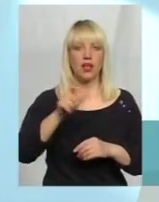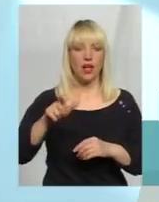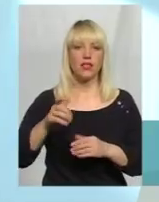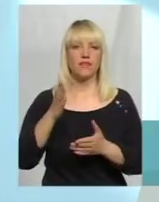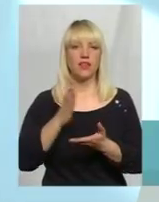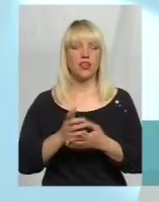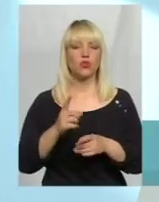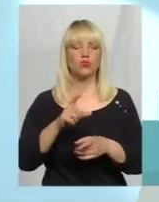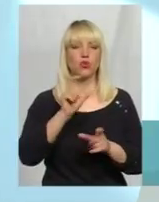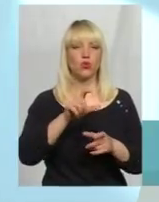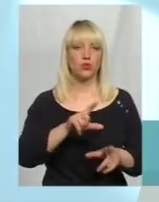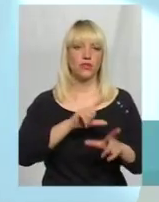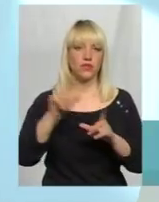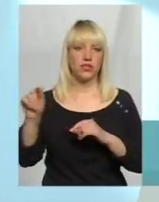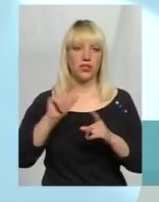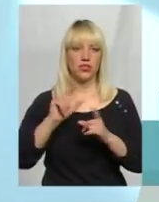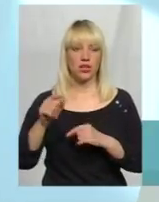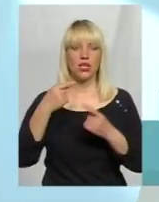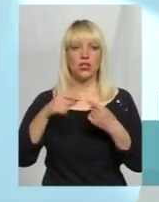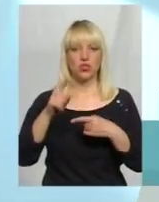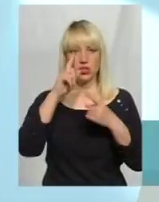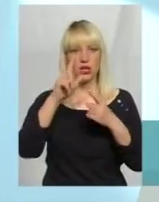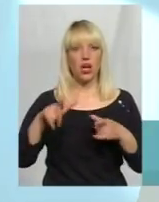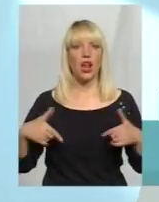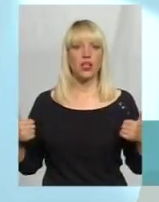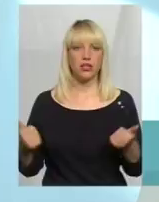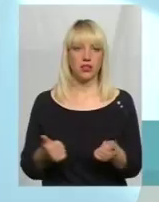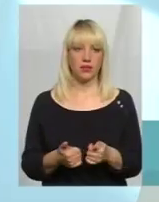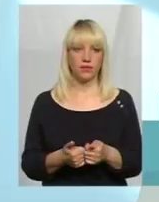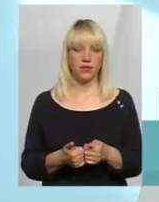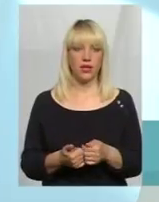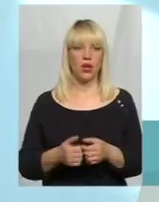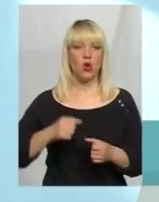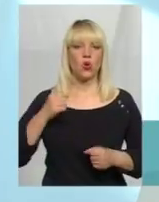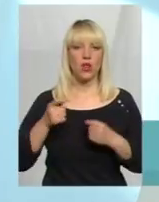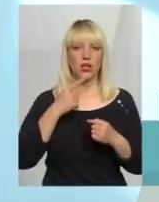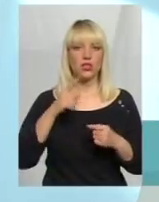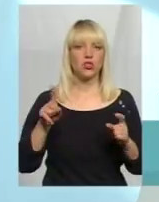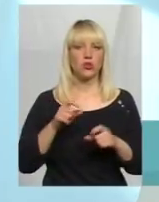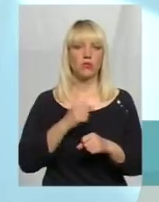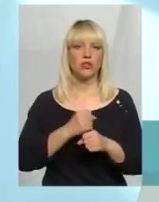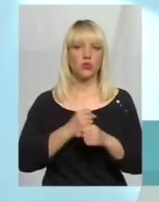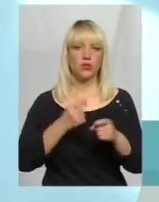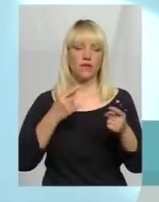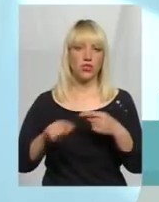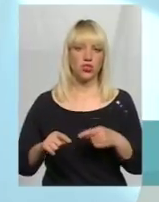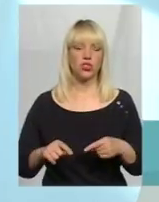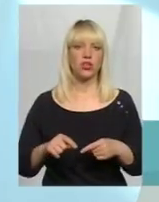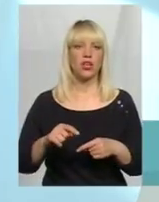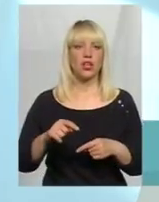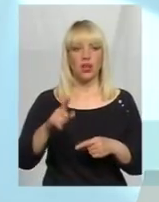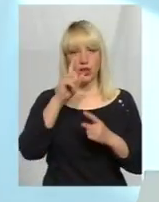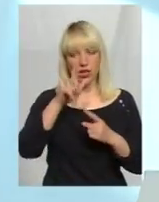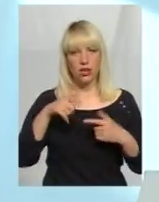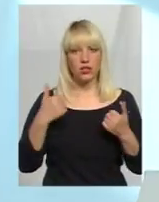люди від'їжджають от і до інших країн, от колега сказала, що працюють в інших країнах. Але питання в тім,